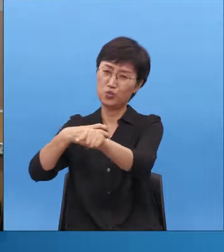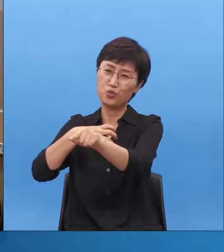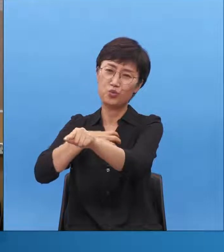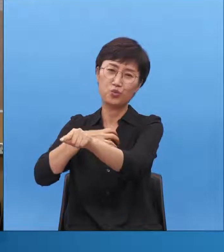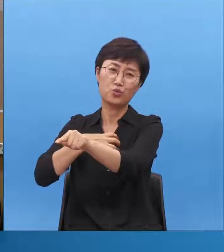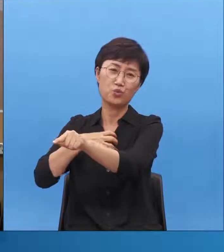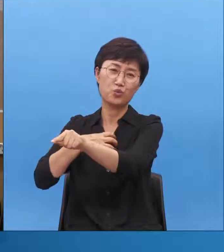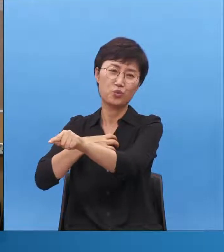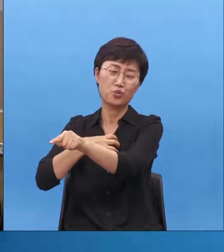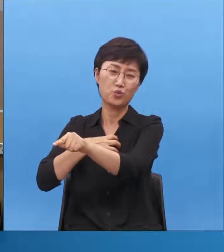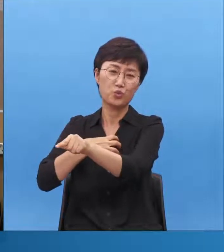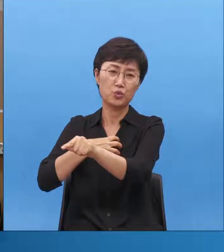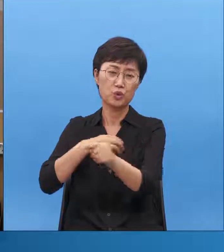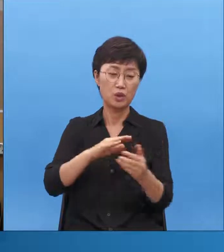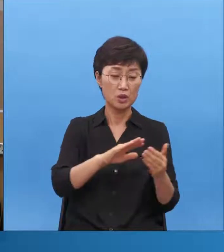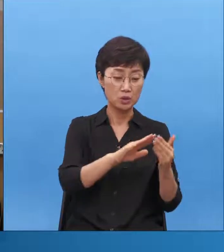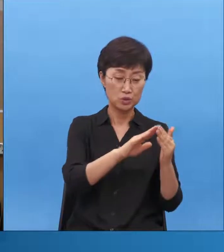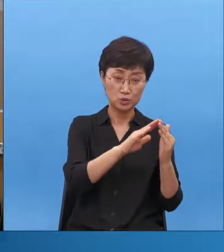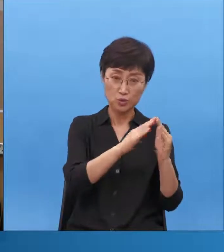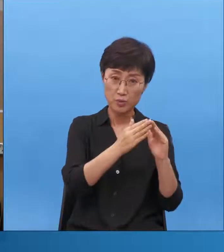거친 들에